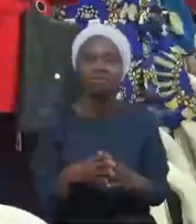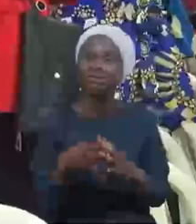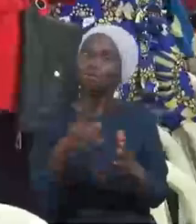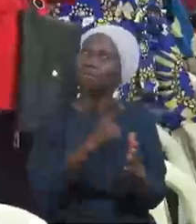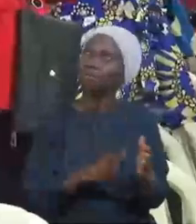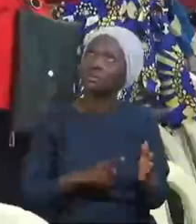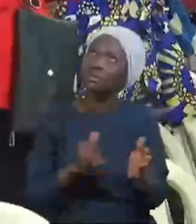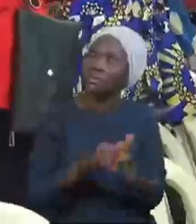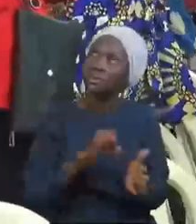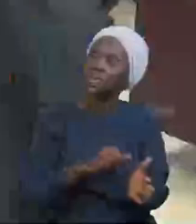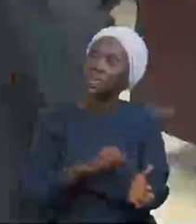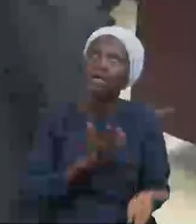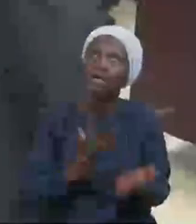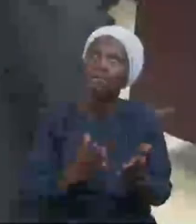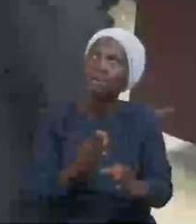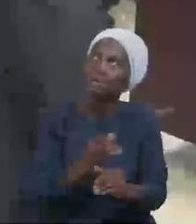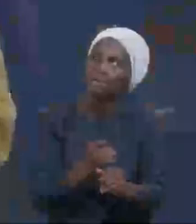la vue, guérison.